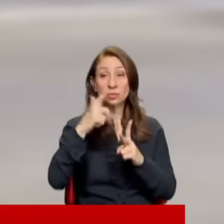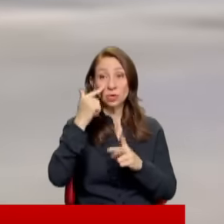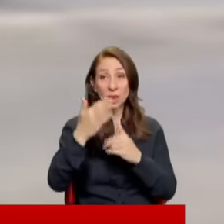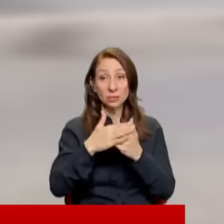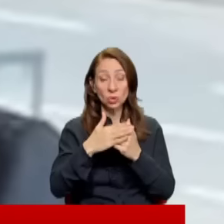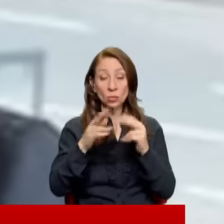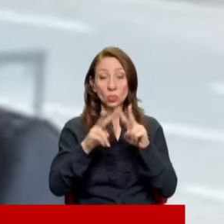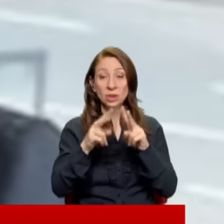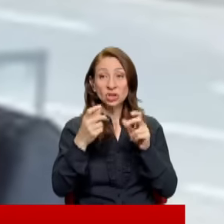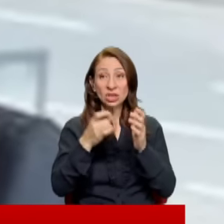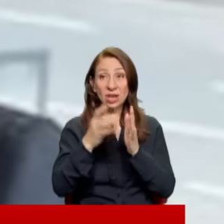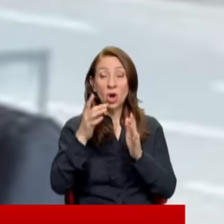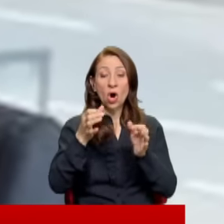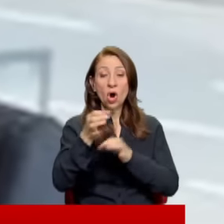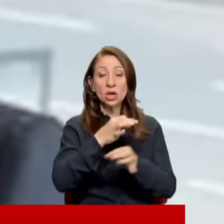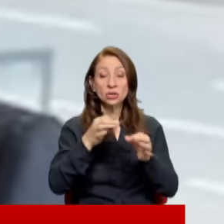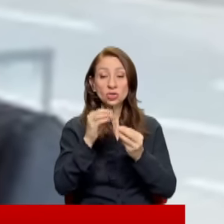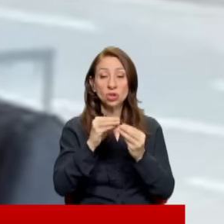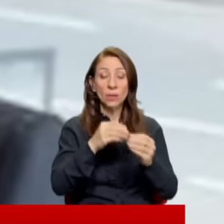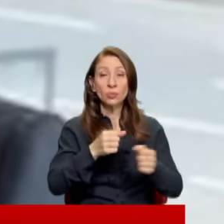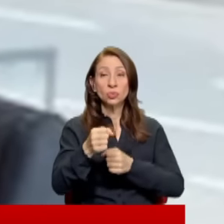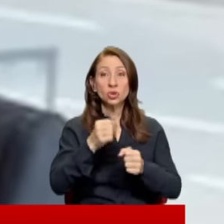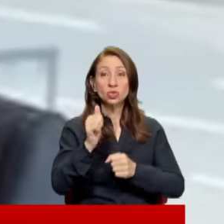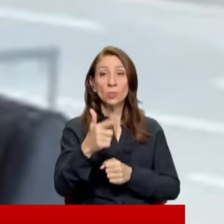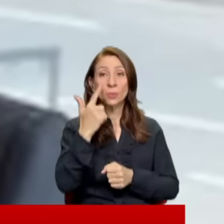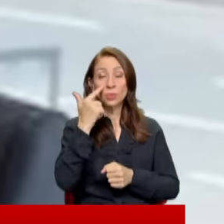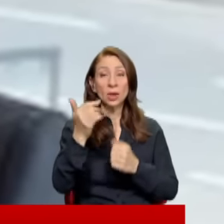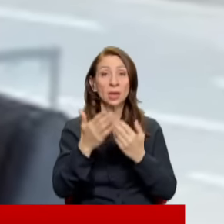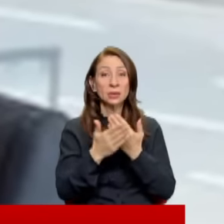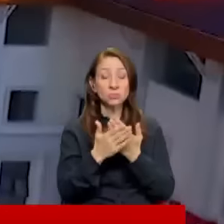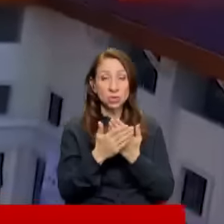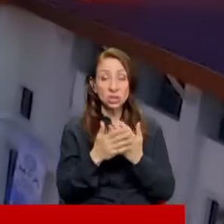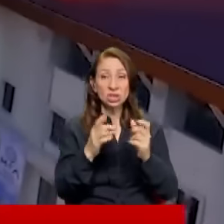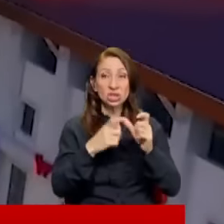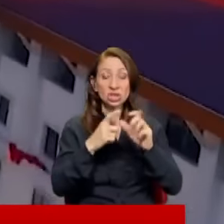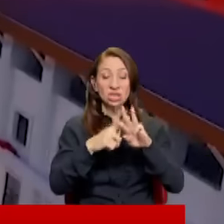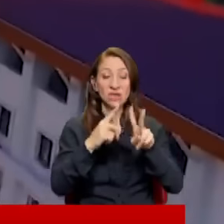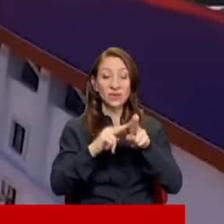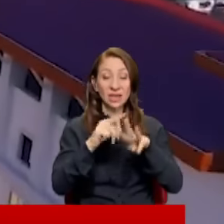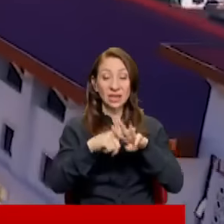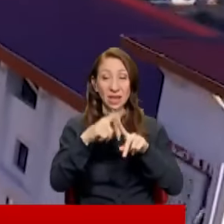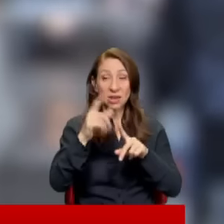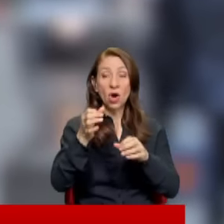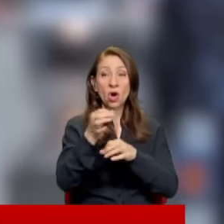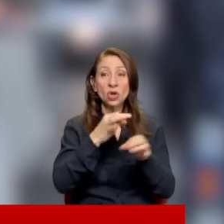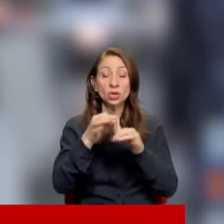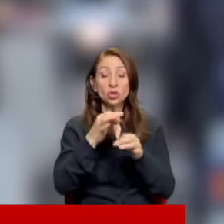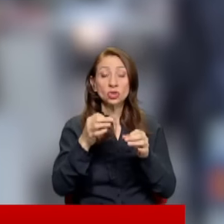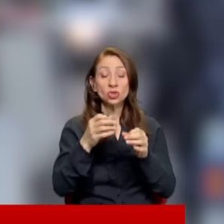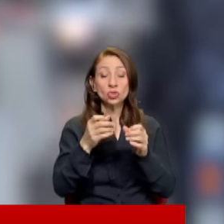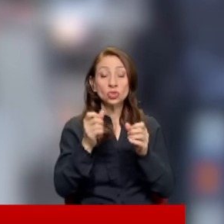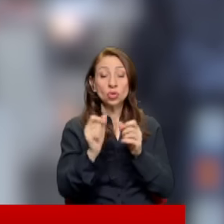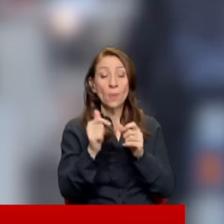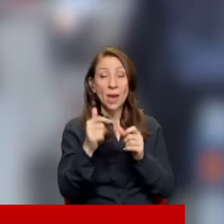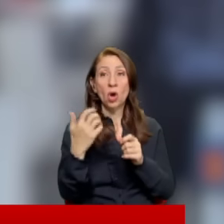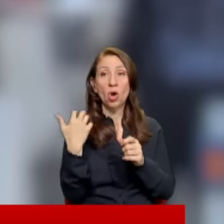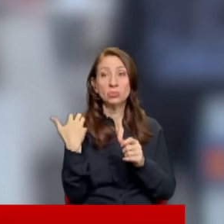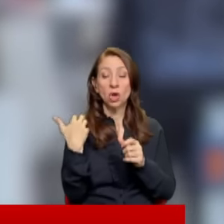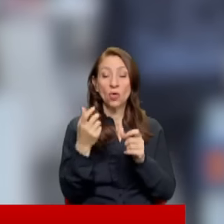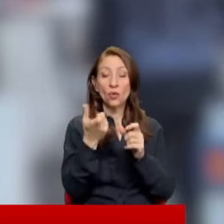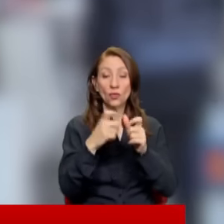Yardımcısı Murat Çelik organize suçlarla mücadele Şube Müdür Yardımcısı Şevket Demircan organize şube komiseri Ufuk